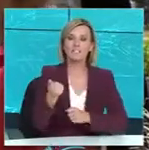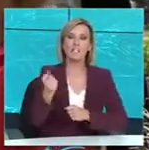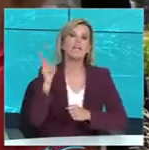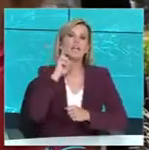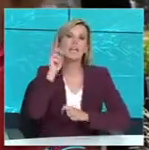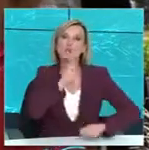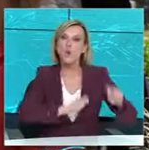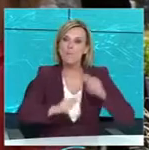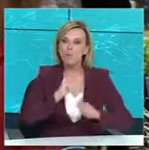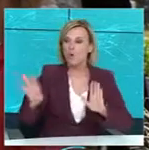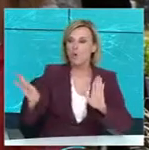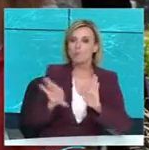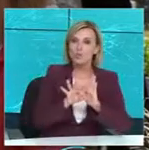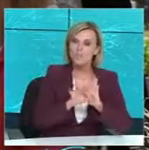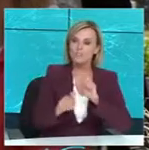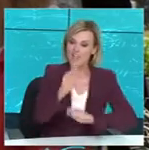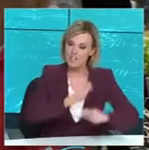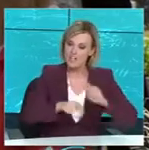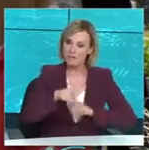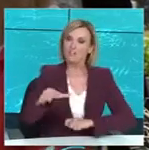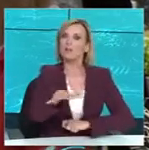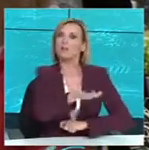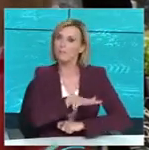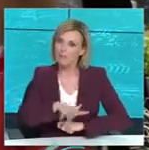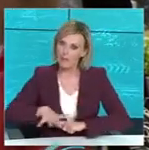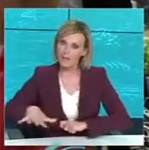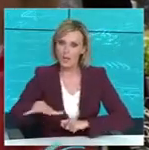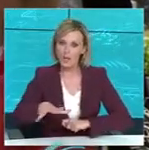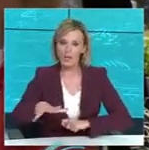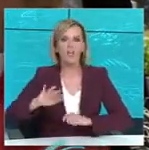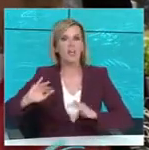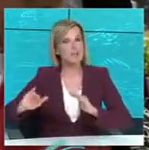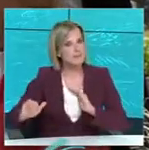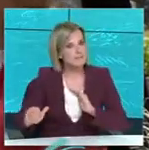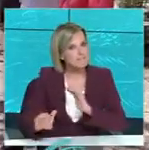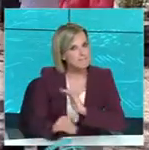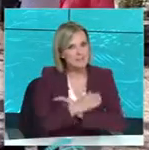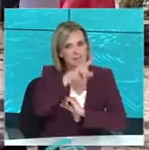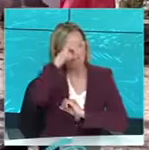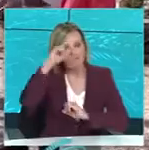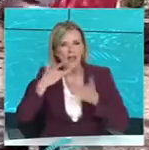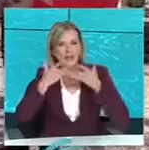σε μια περιοχή από την οποία έπρεπε να περάσουμε μέσα από μια δύσκολη μετάβαση